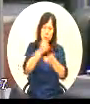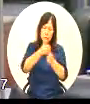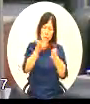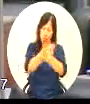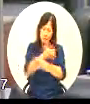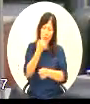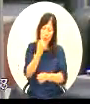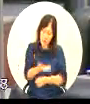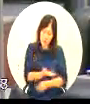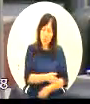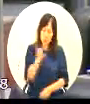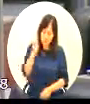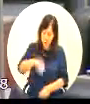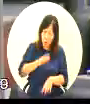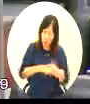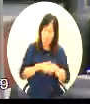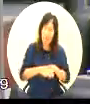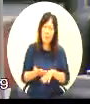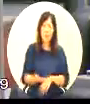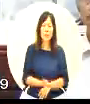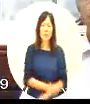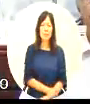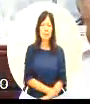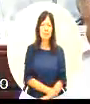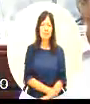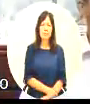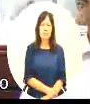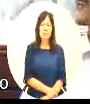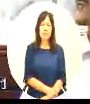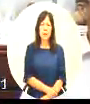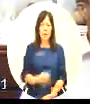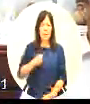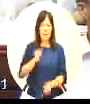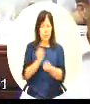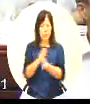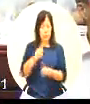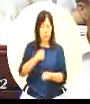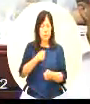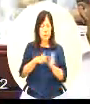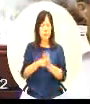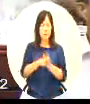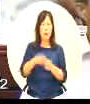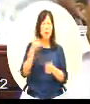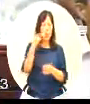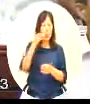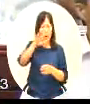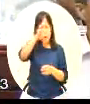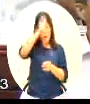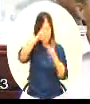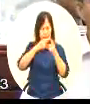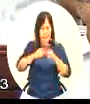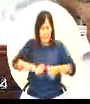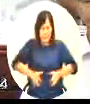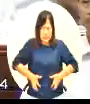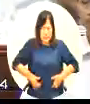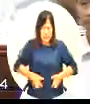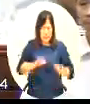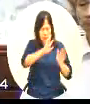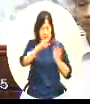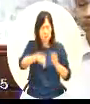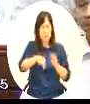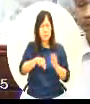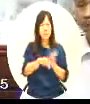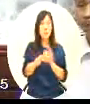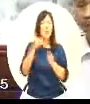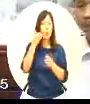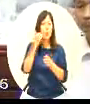理？ 跟议员报告，我的了解是当病人进入到一个紧急状况的情况下，如果他